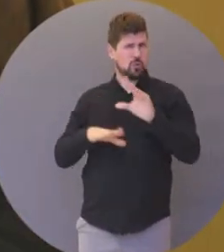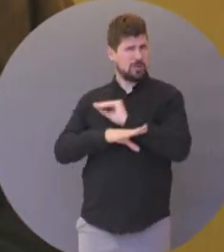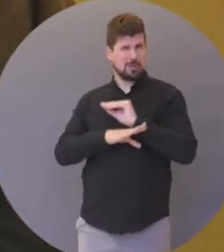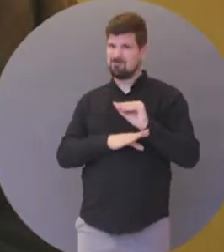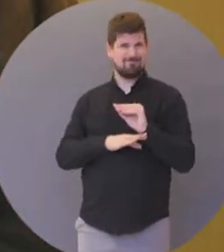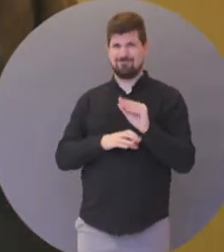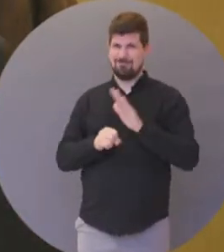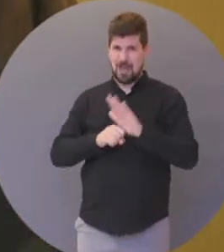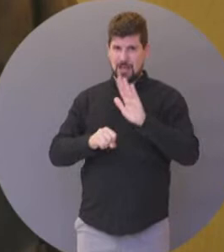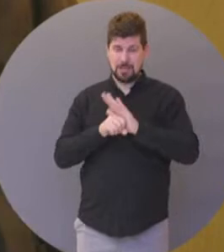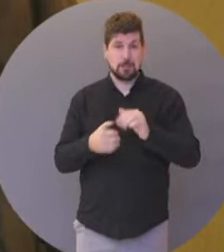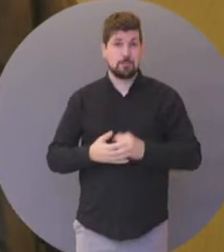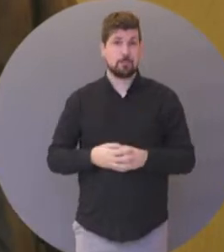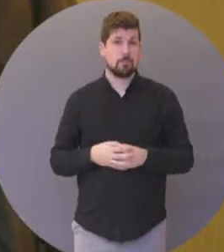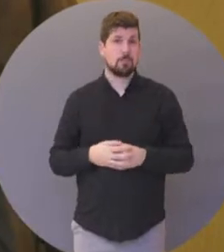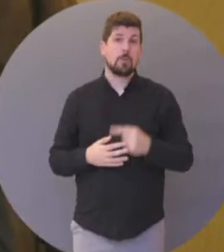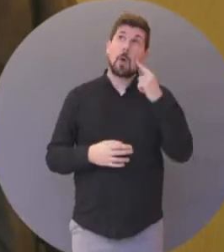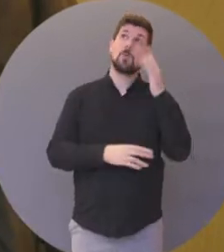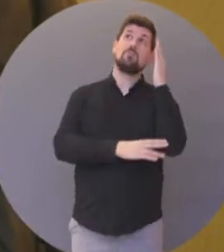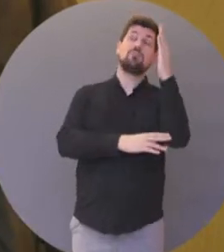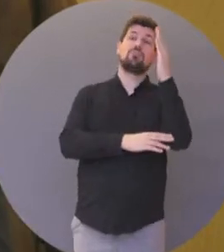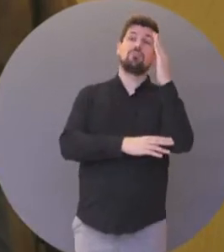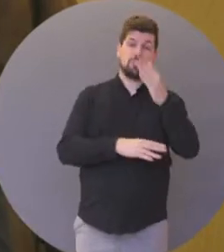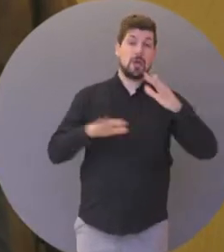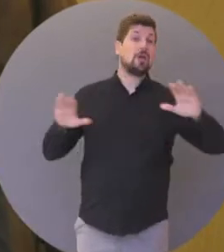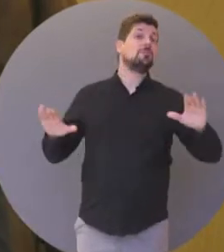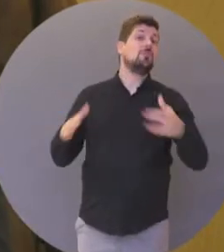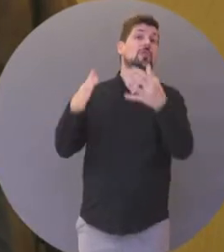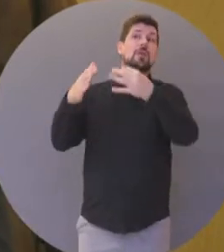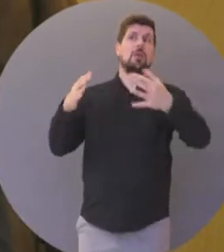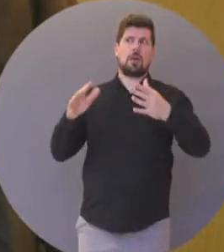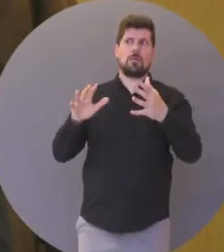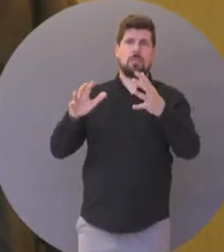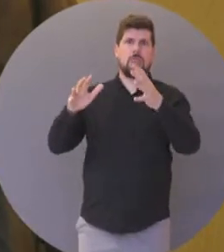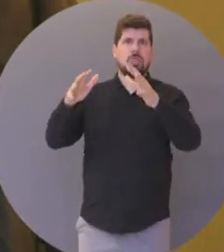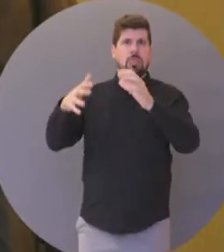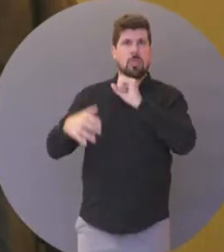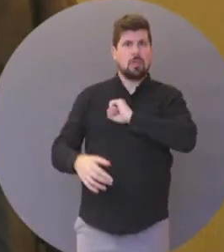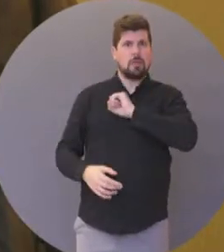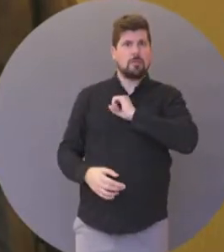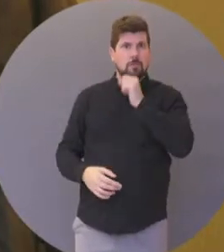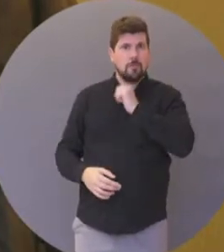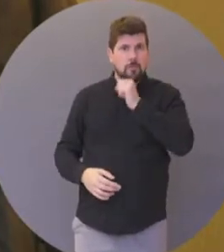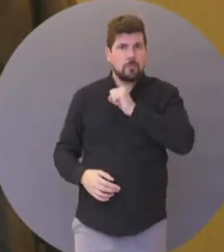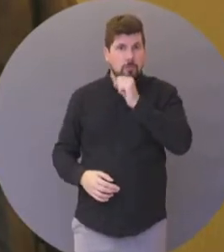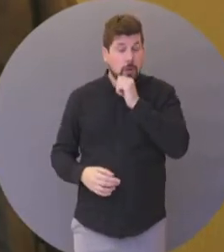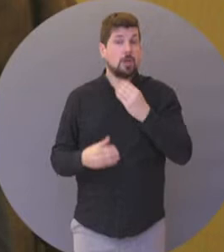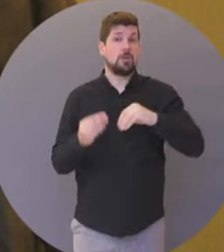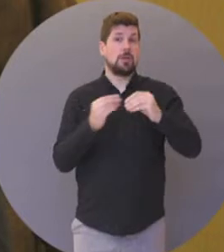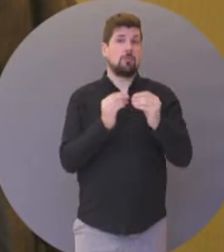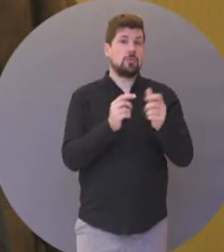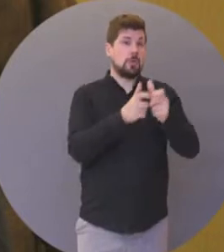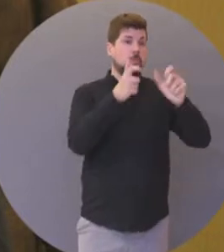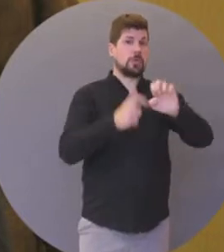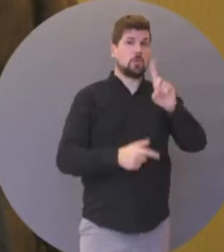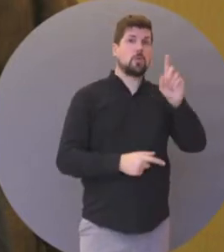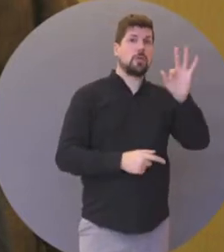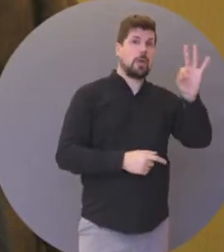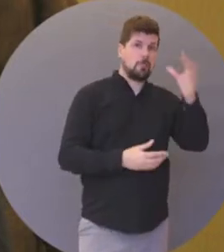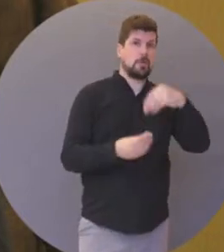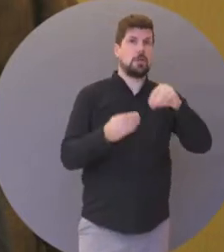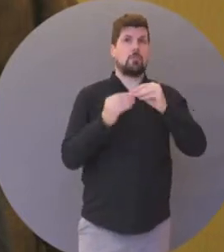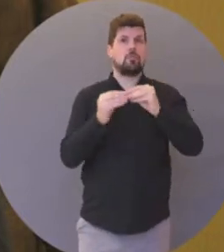d'anticipation quant au vieillissement du parc nucléaire les victimes cultés financières d'EDF et les chèques battant de Flamanville